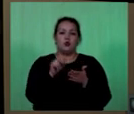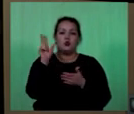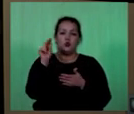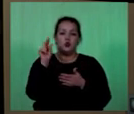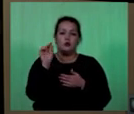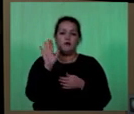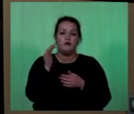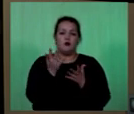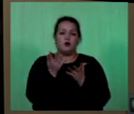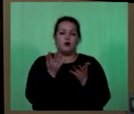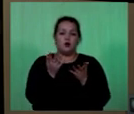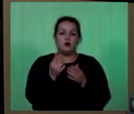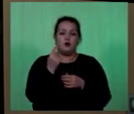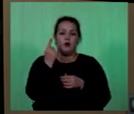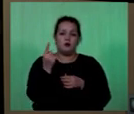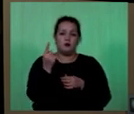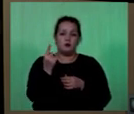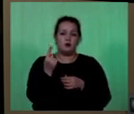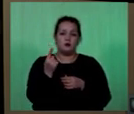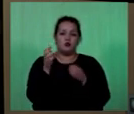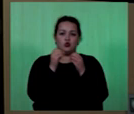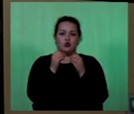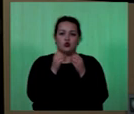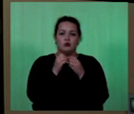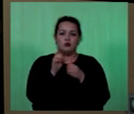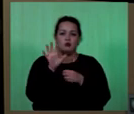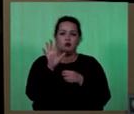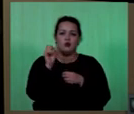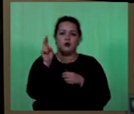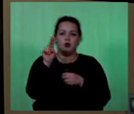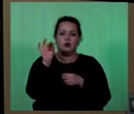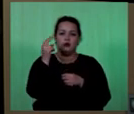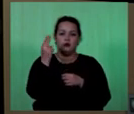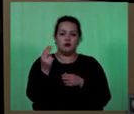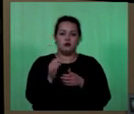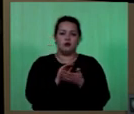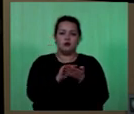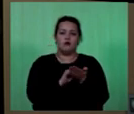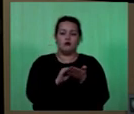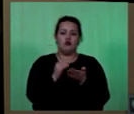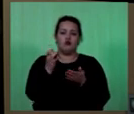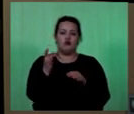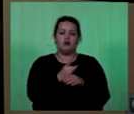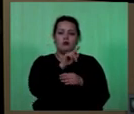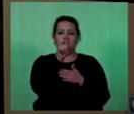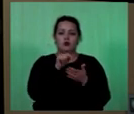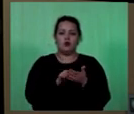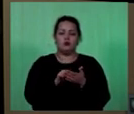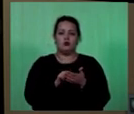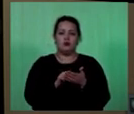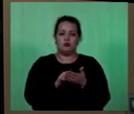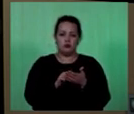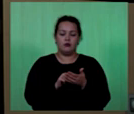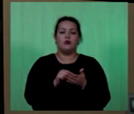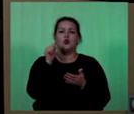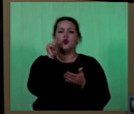в котором 1 десяток и 5 единиц повторяю ещё раз вопрос укажи